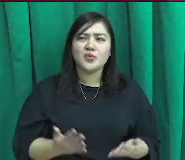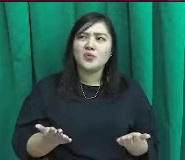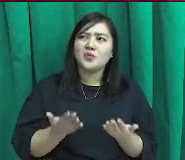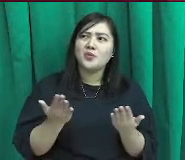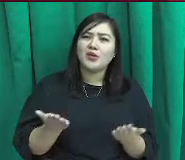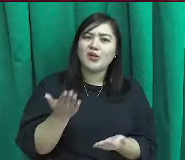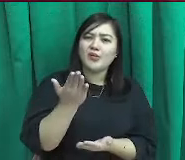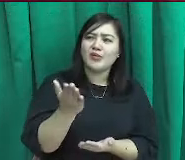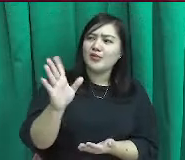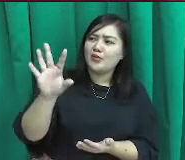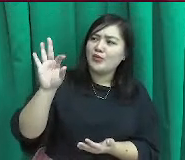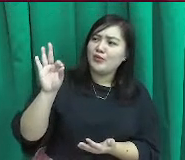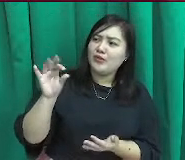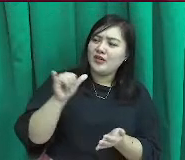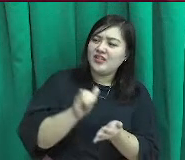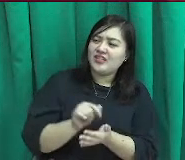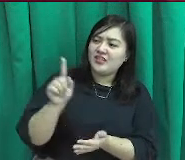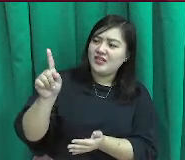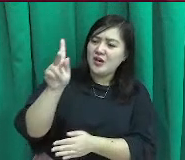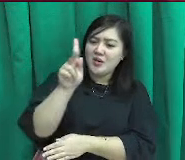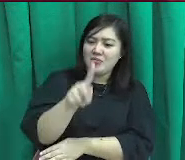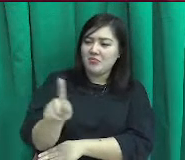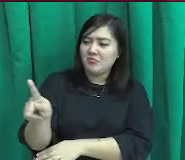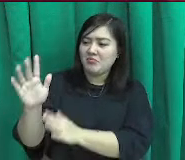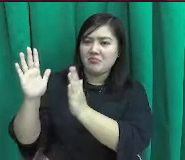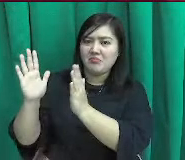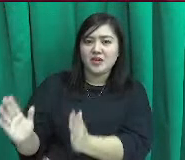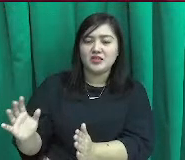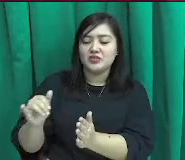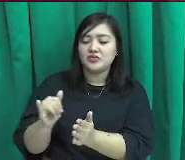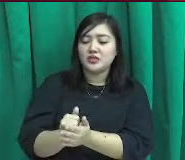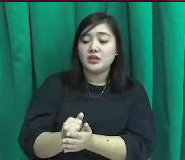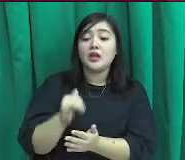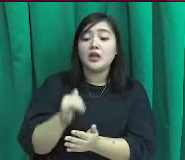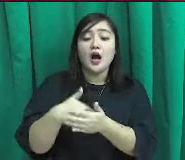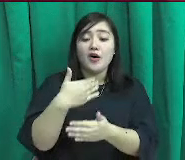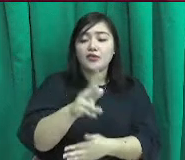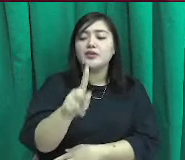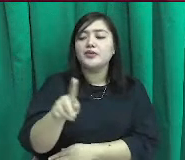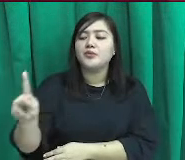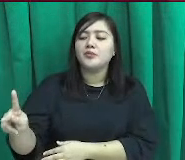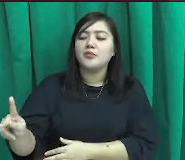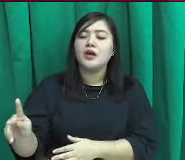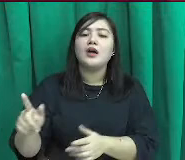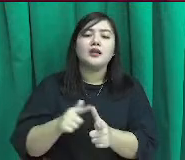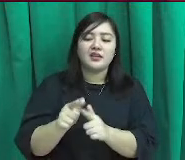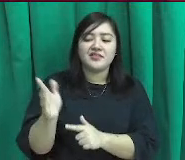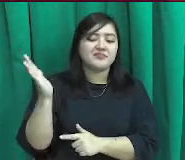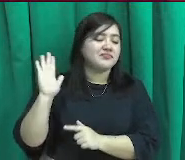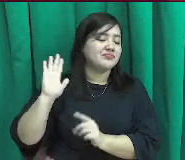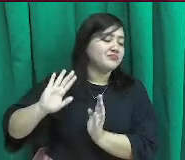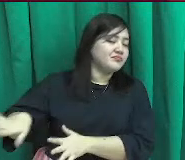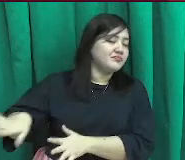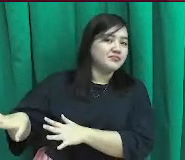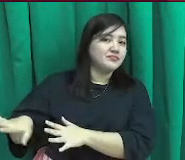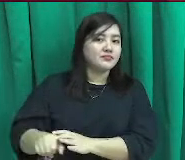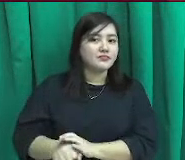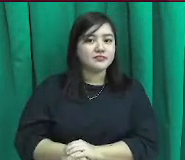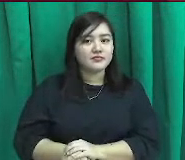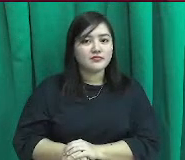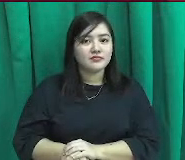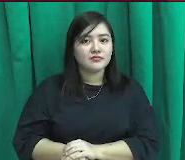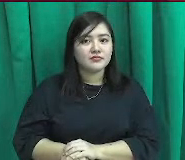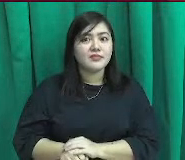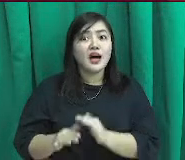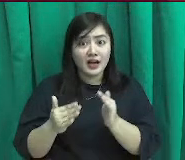doon sa lupa, pinabayaan mo na nagkusa na tumubo ng napakagandang tubo? Hindi pa pwede yun. That's true. Amen. Aalagaan mo pa yung